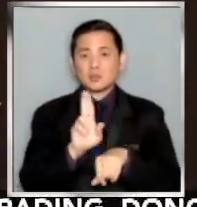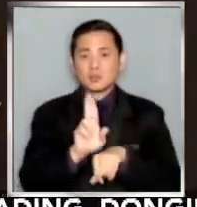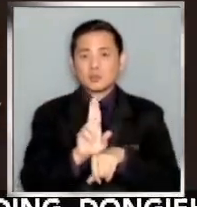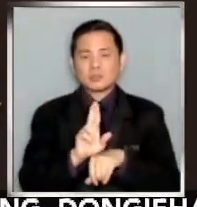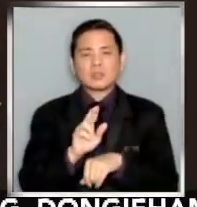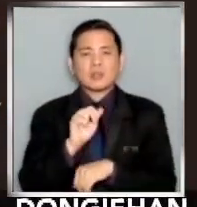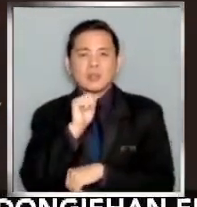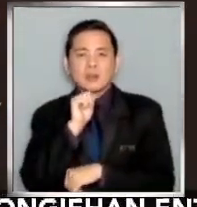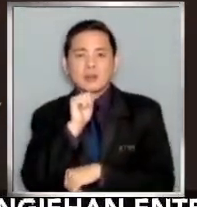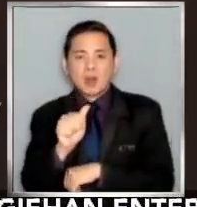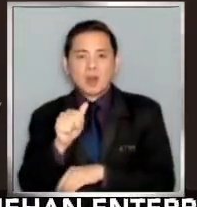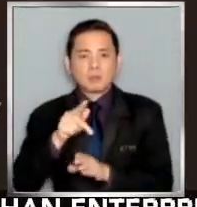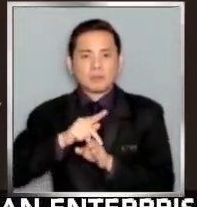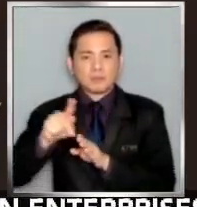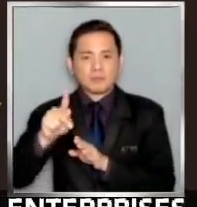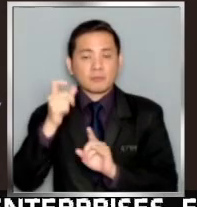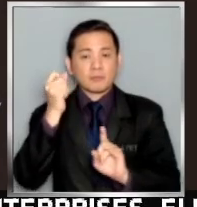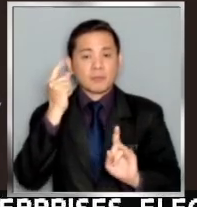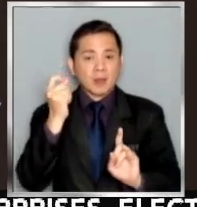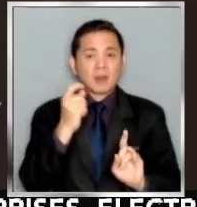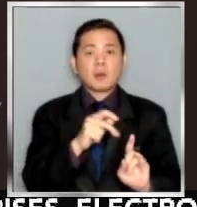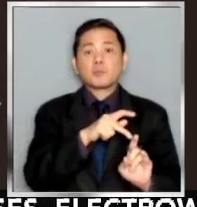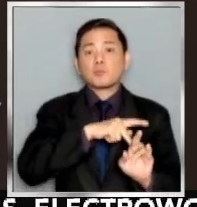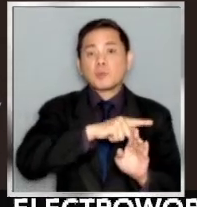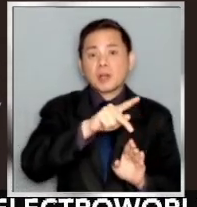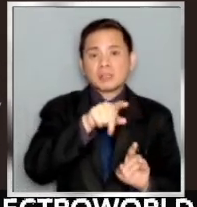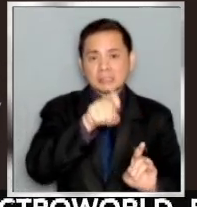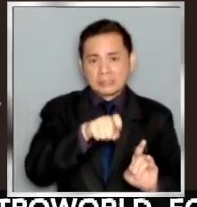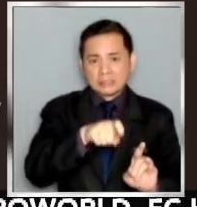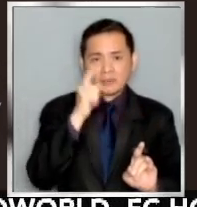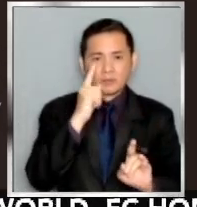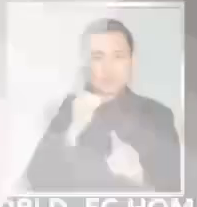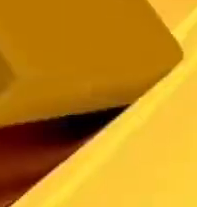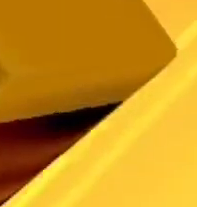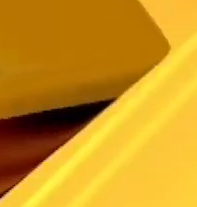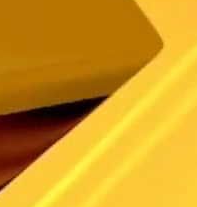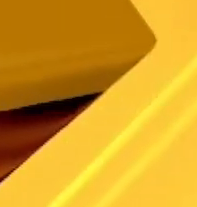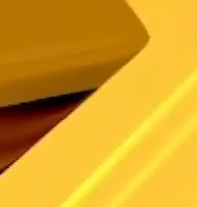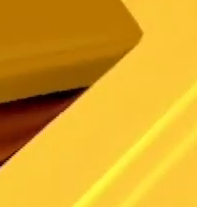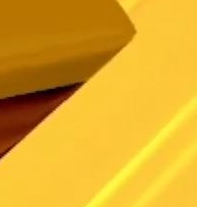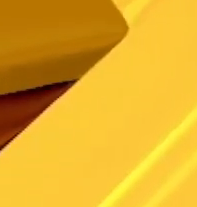professional driver's license ang requirement para sa delivery riders.